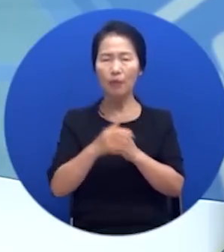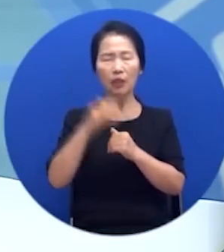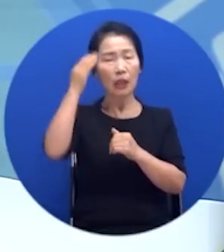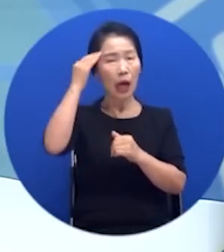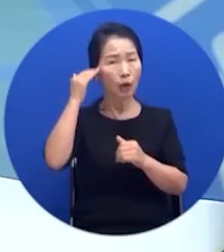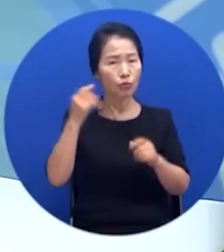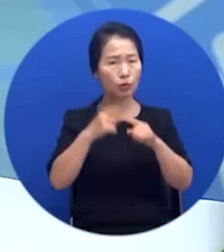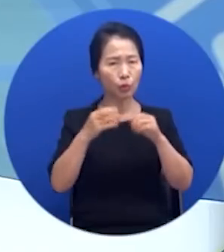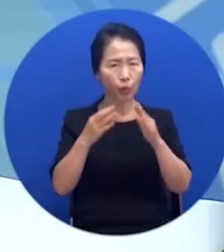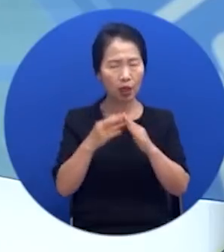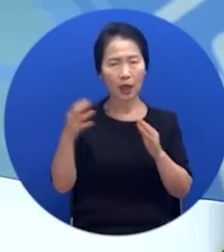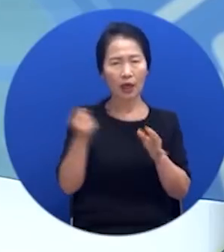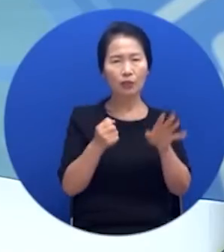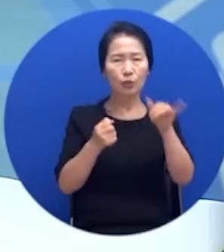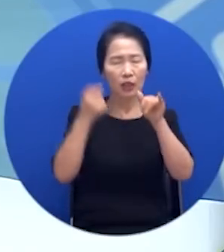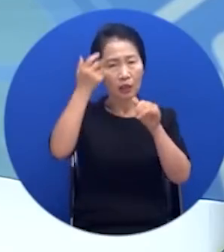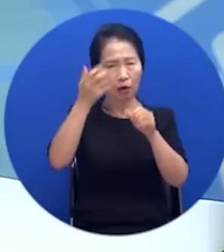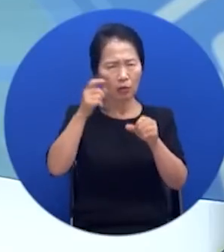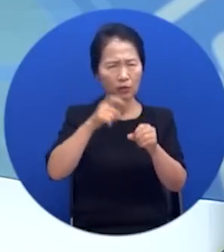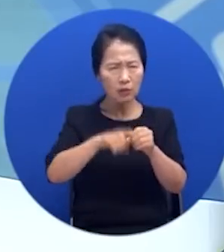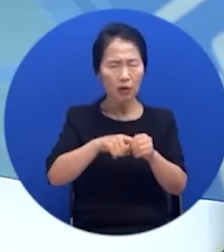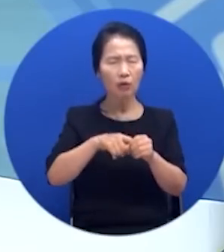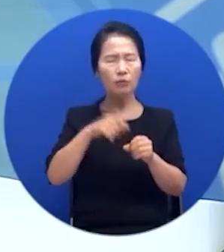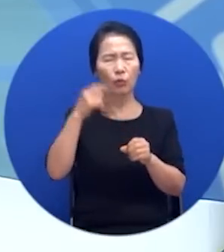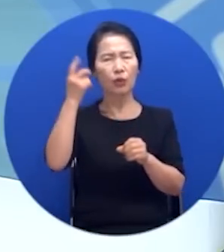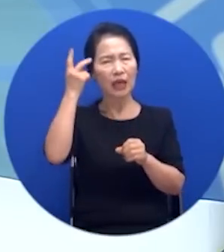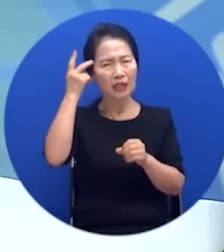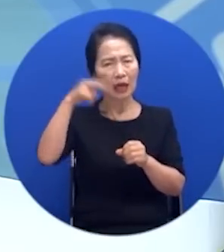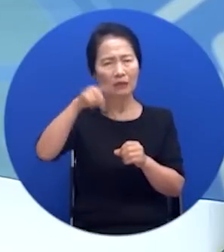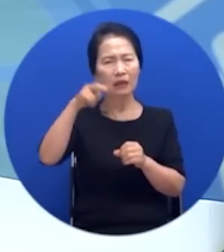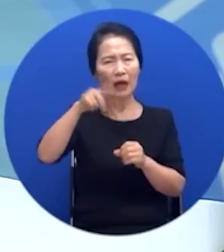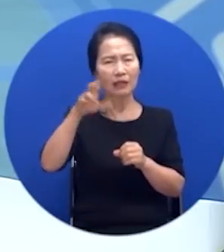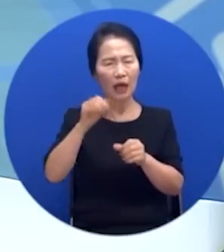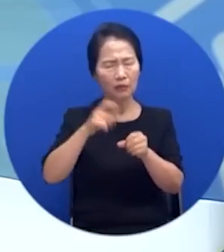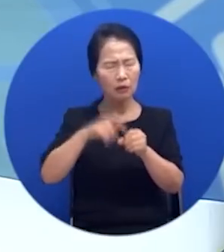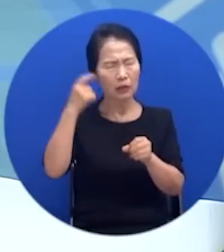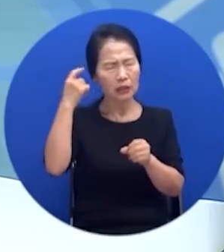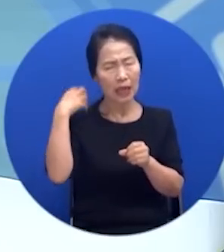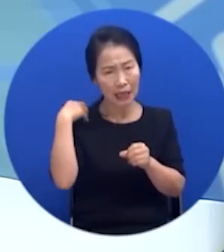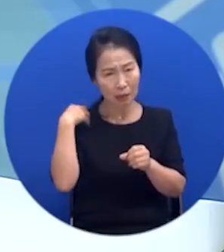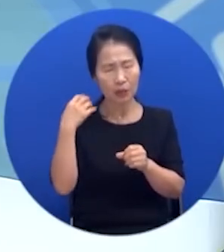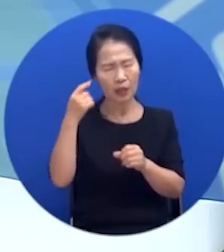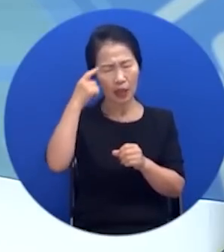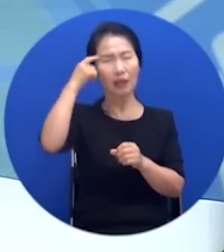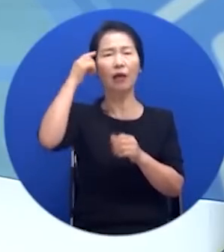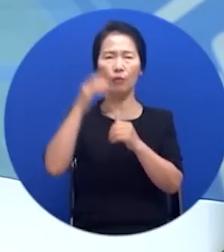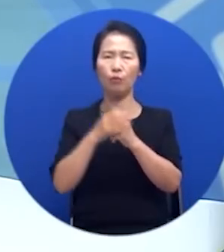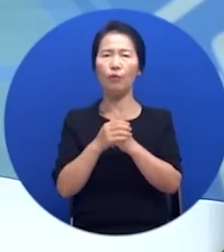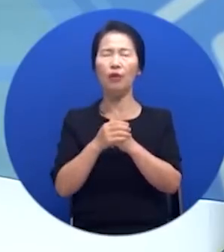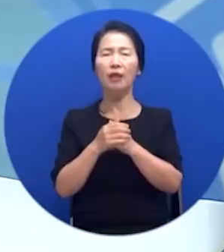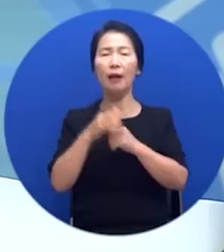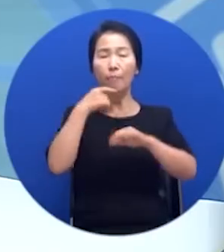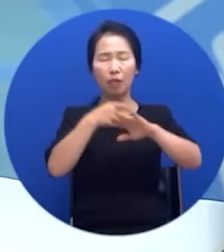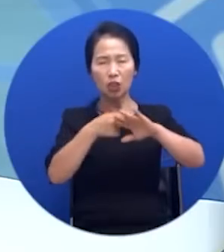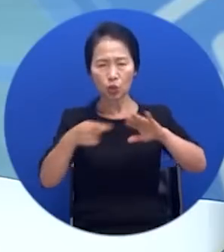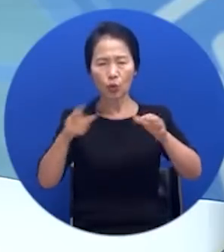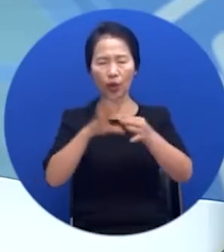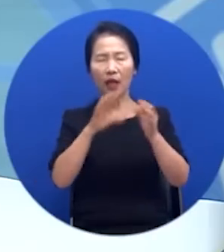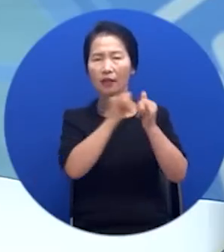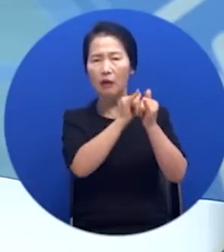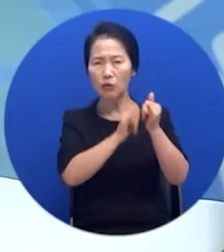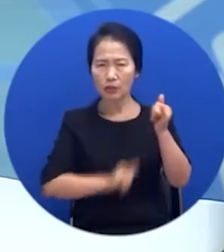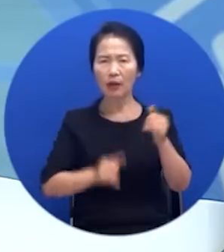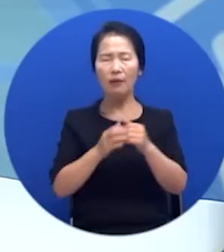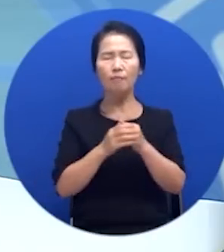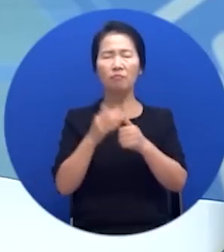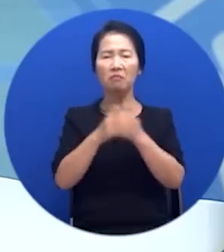가지는 영적이고 사상적 책임을 깨달아 사명적 그 모든 민족의 역사를 하나님의